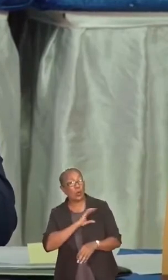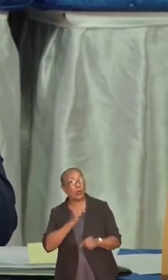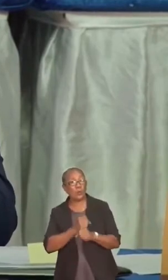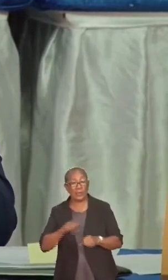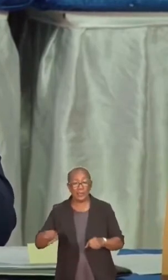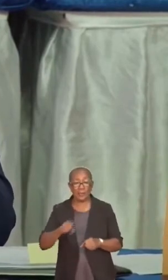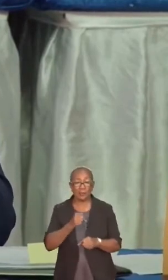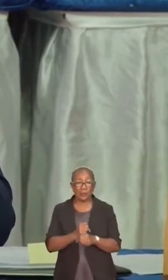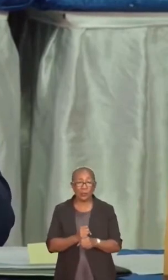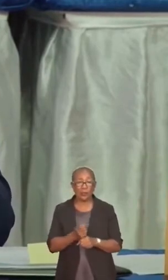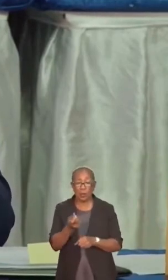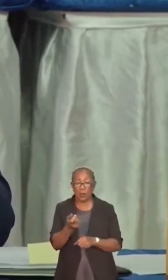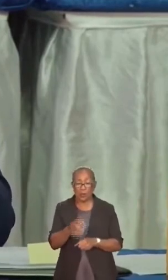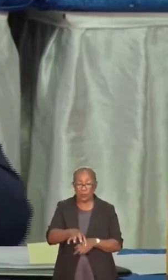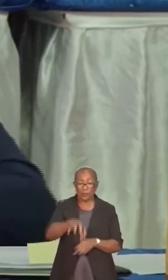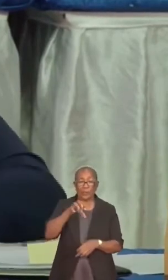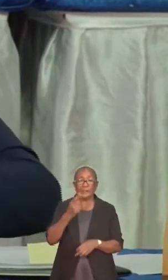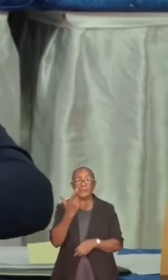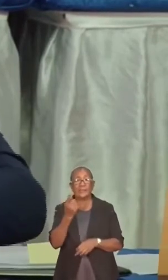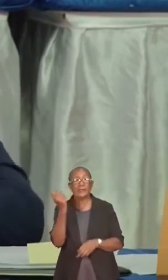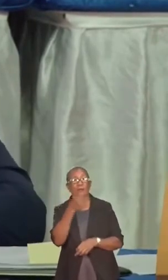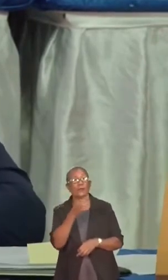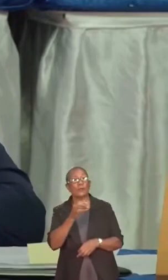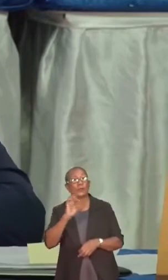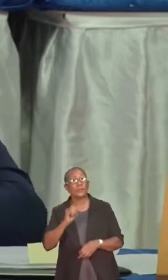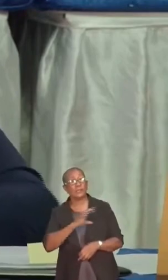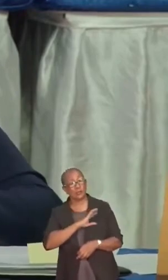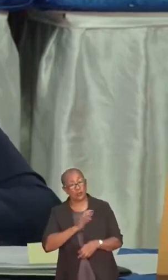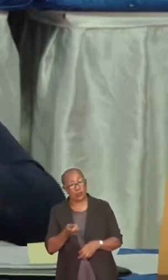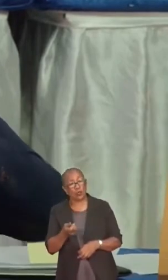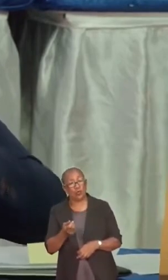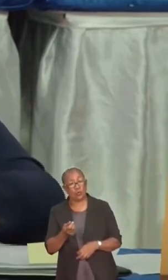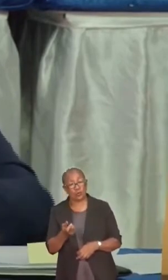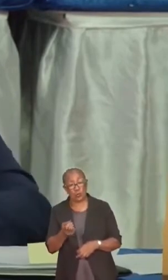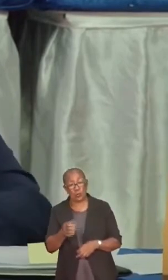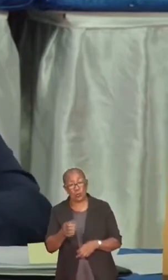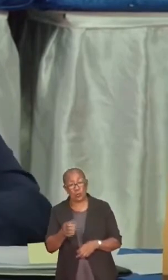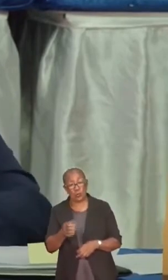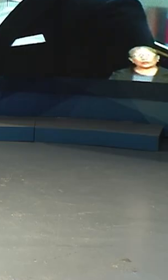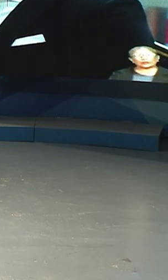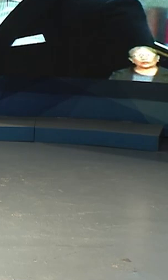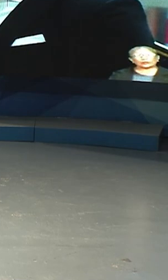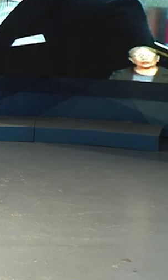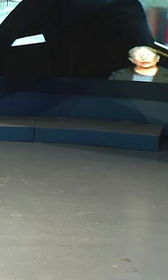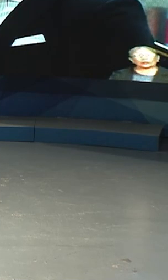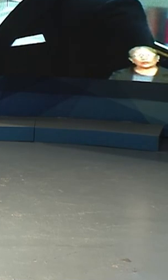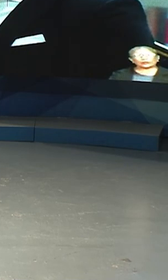uit dit budget voor 7%. Dan hebben ze ook goedkoop kapitaal.